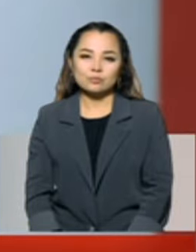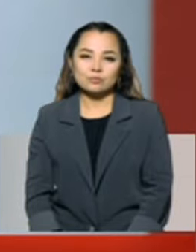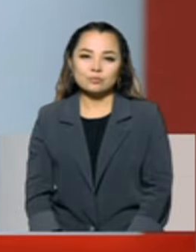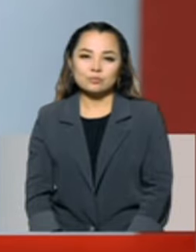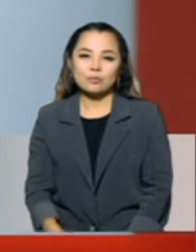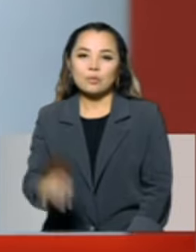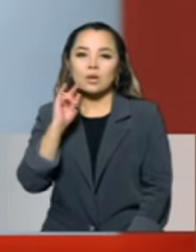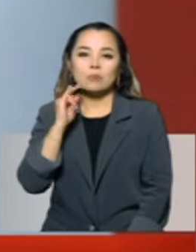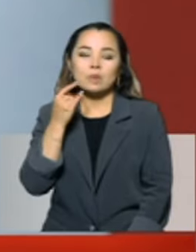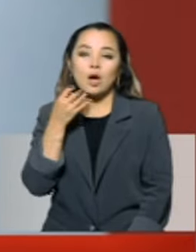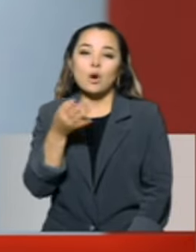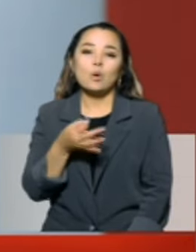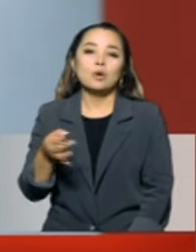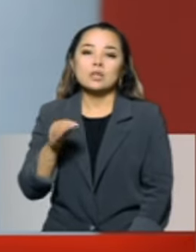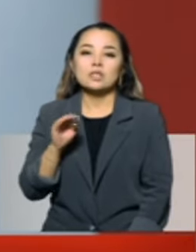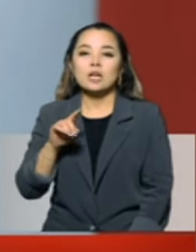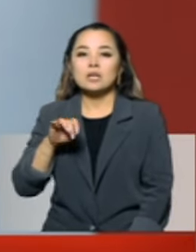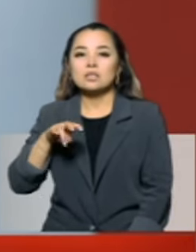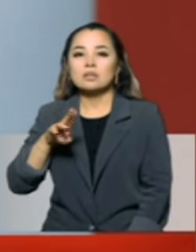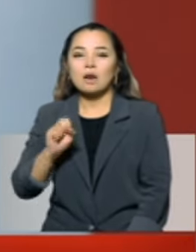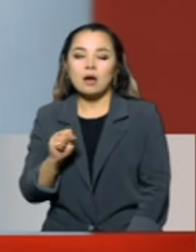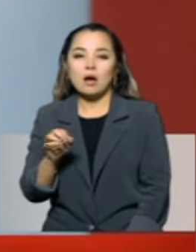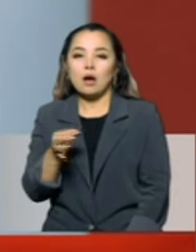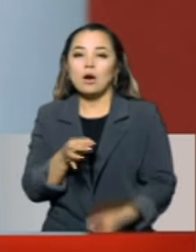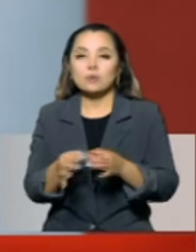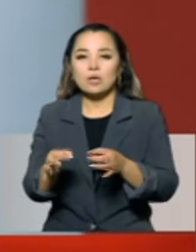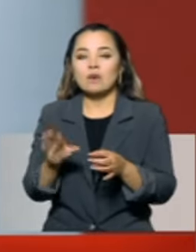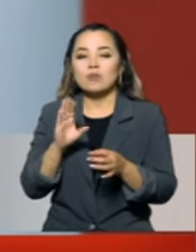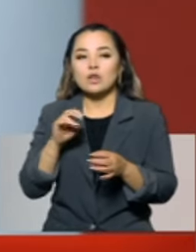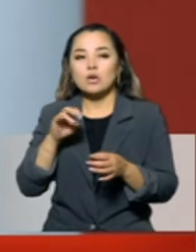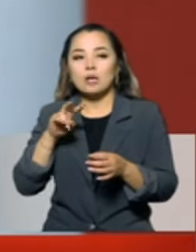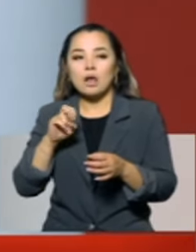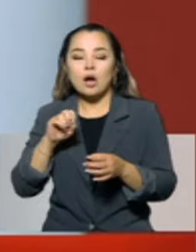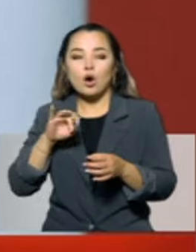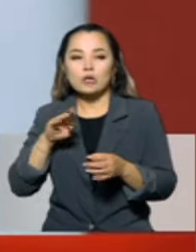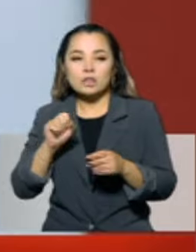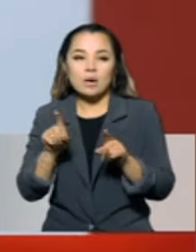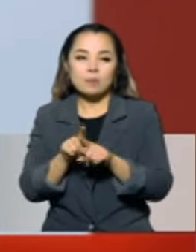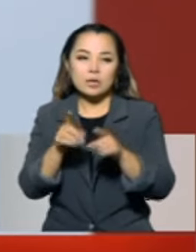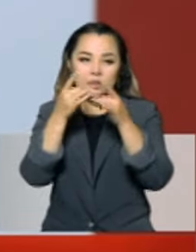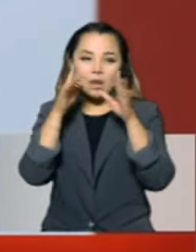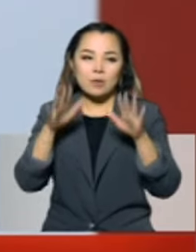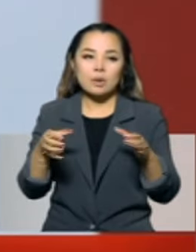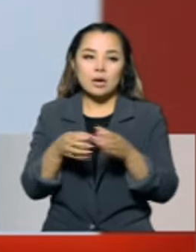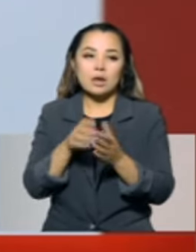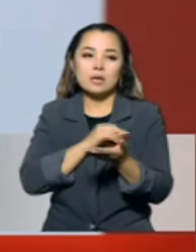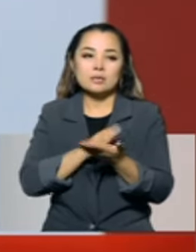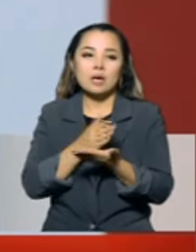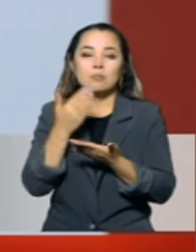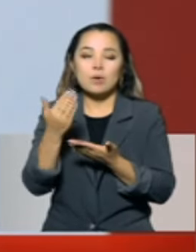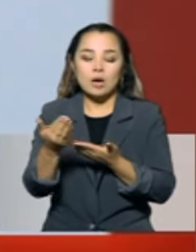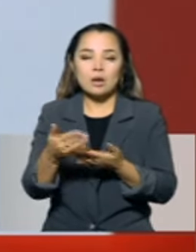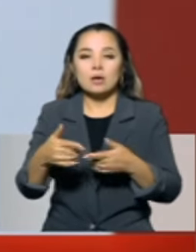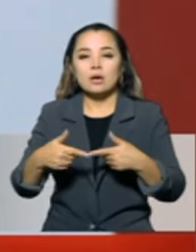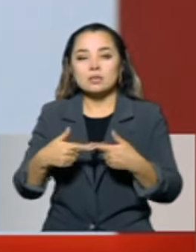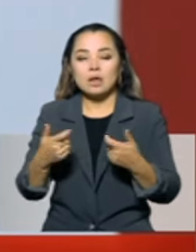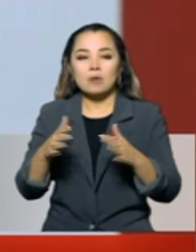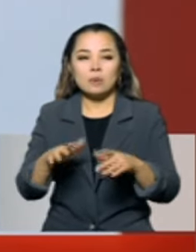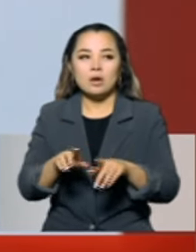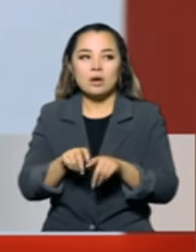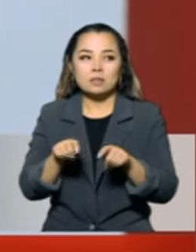Өзгеде ақпарат, Павлодар облысы Железинка ауданы Веселая Роща ауылының мәдениет үйін сол жердегі қызметкерлер тойханаға